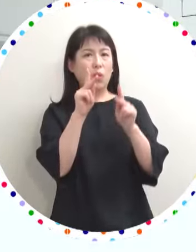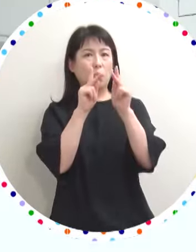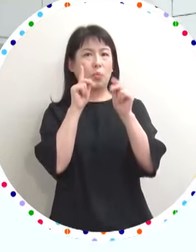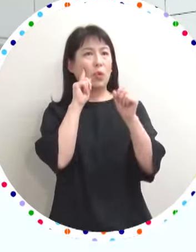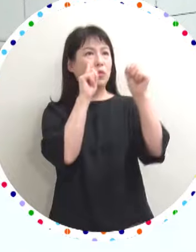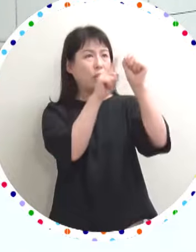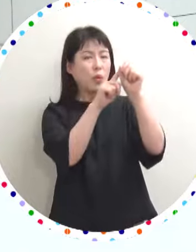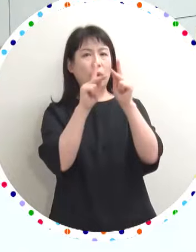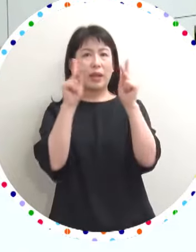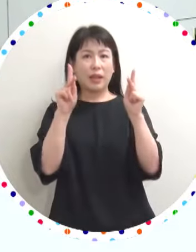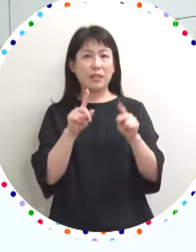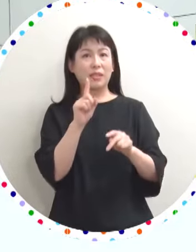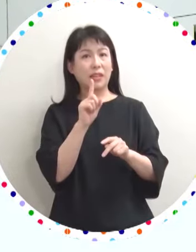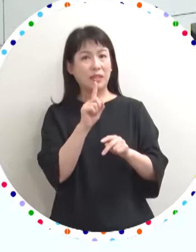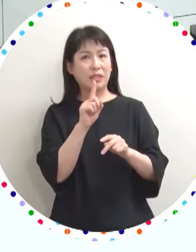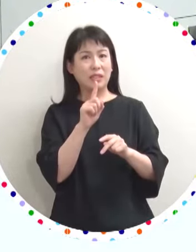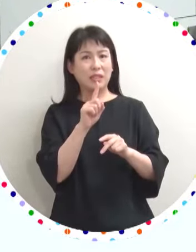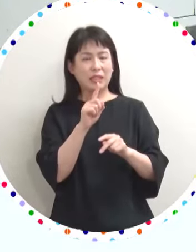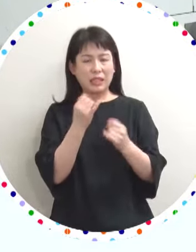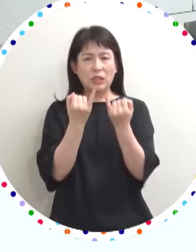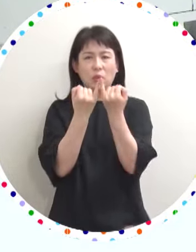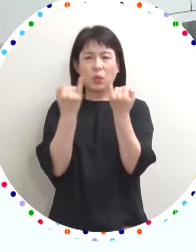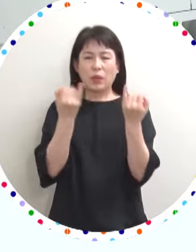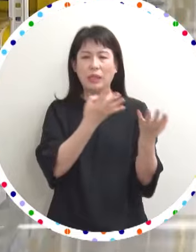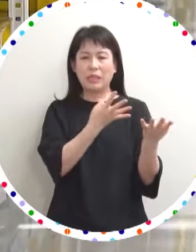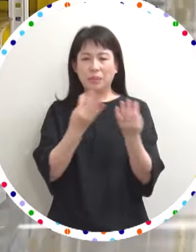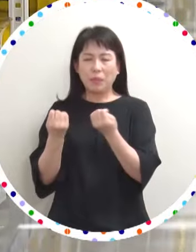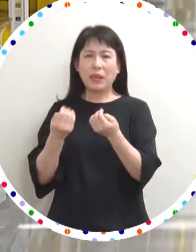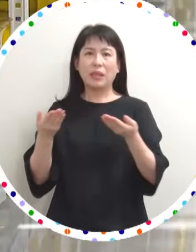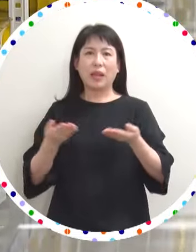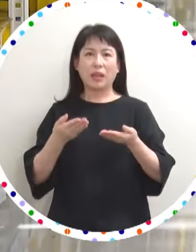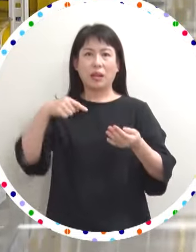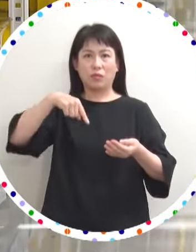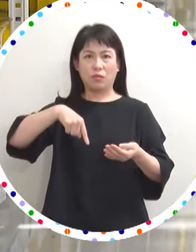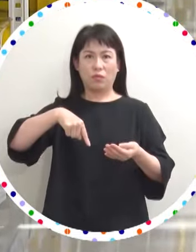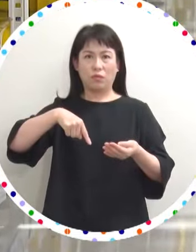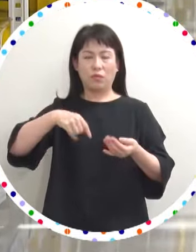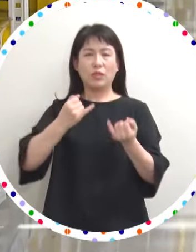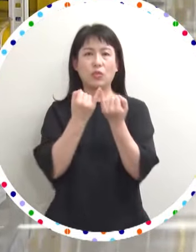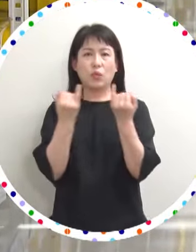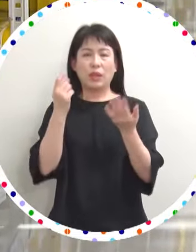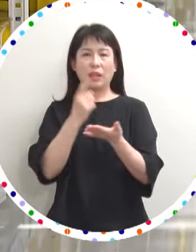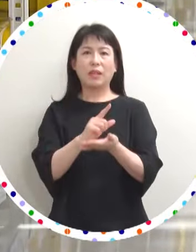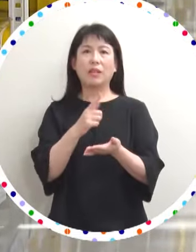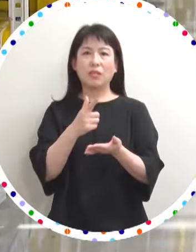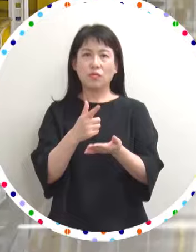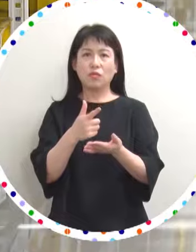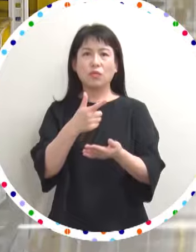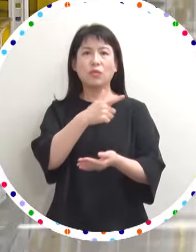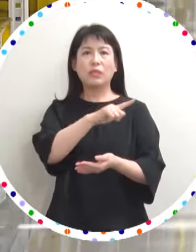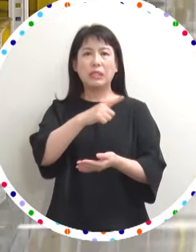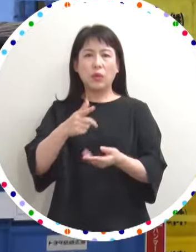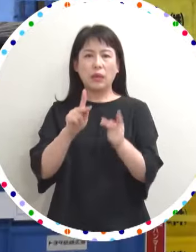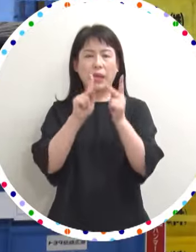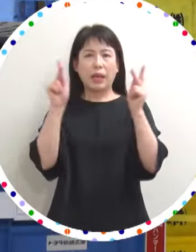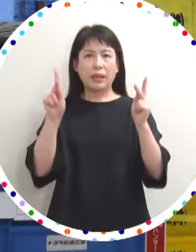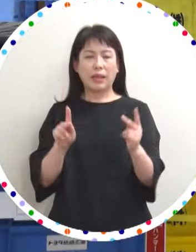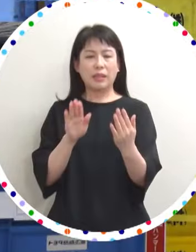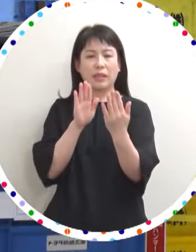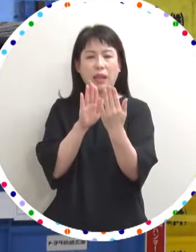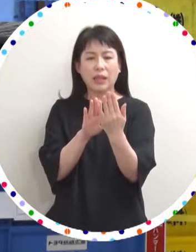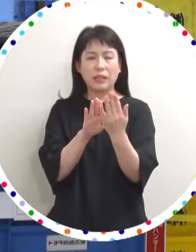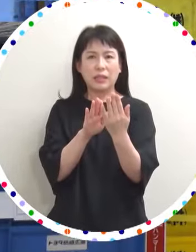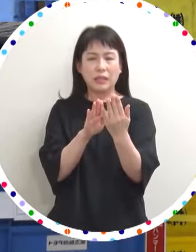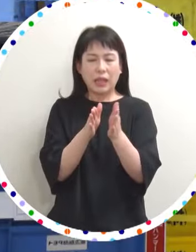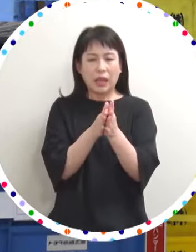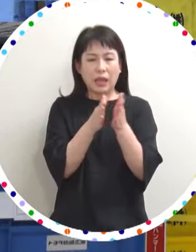ますか？ はい、多くの女性が働いてくれていますけども、女性に限らず、さまざまな課題に対して、多様な視点で見